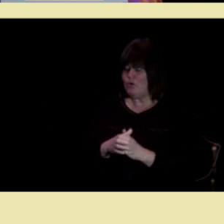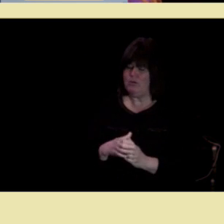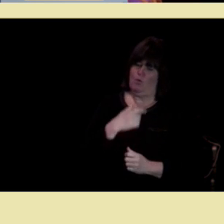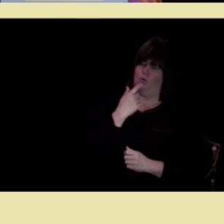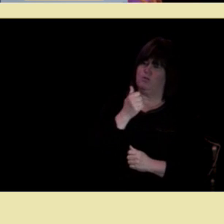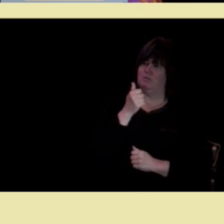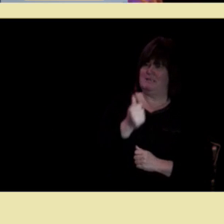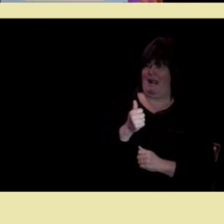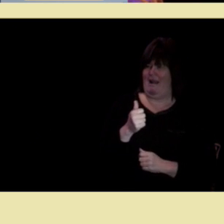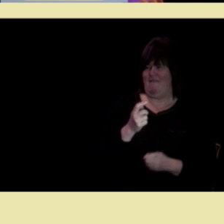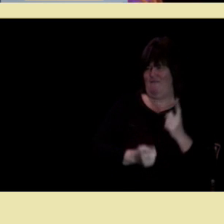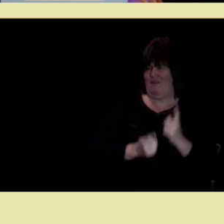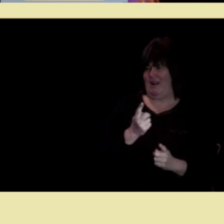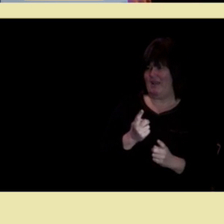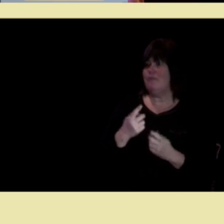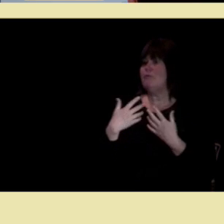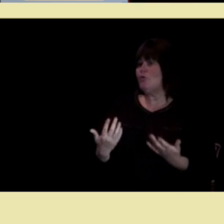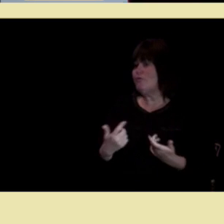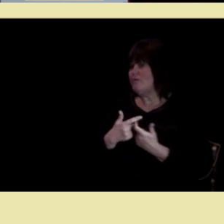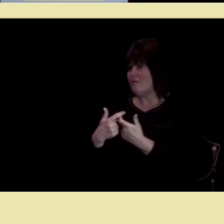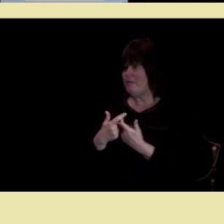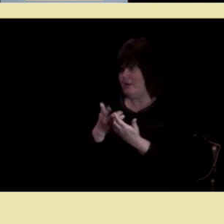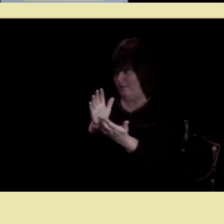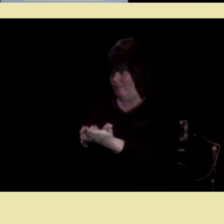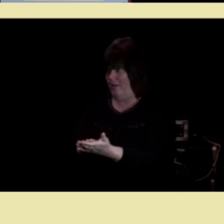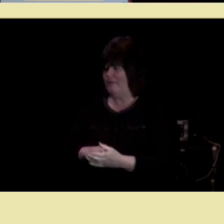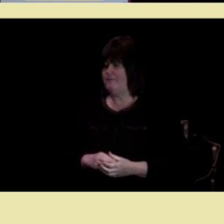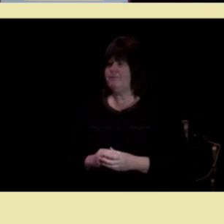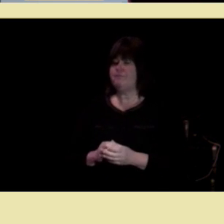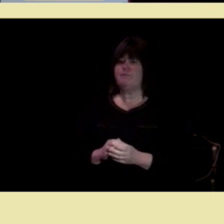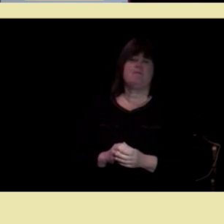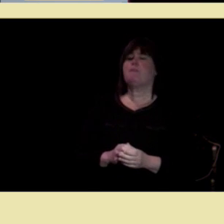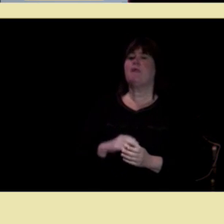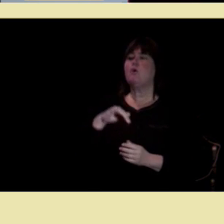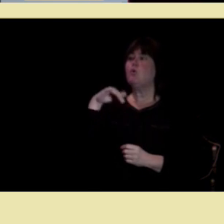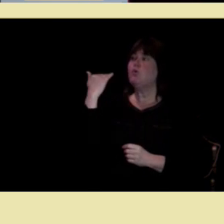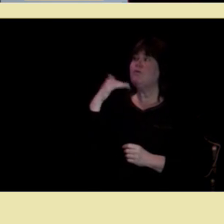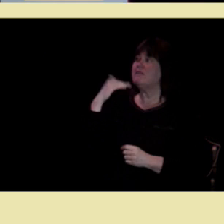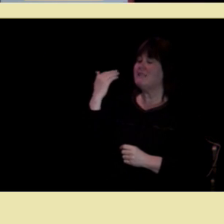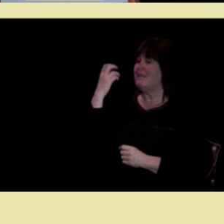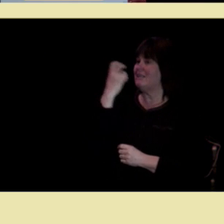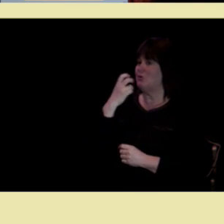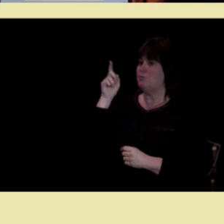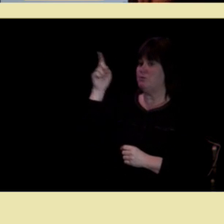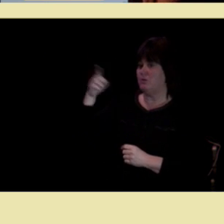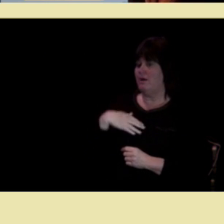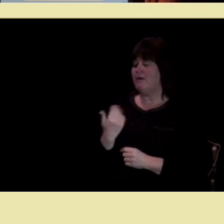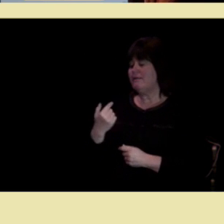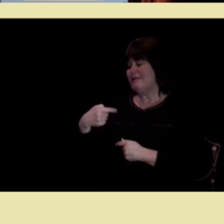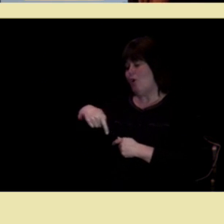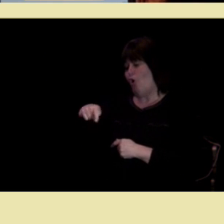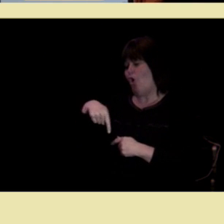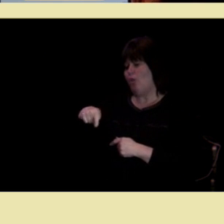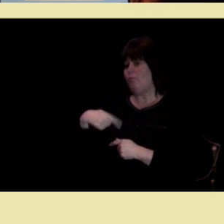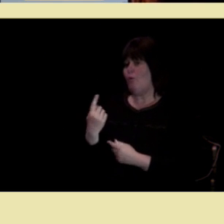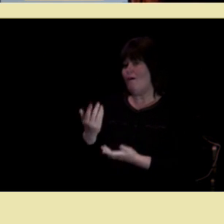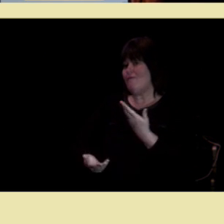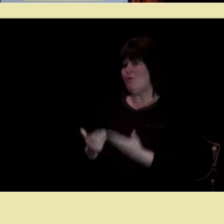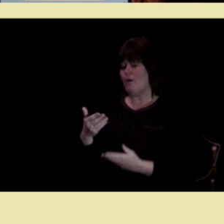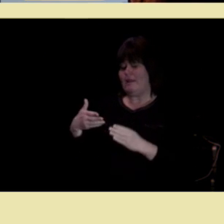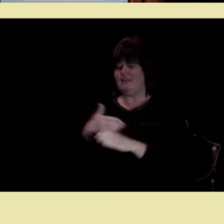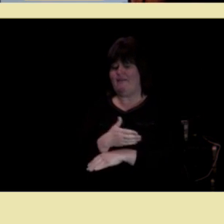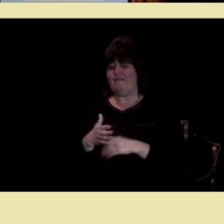passer de, men familien er alltid med. Og så er Universitetet i Tromsø i ferd med å evaluere de tverrfaglige møtene,